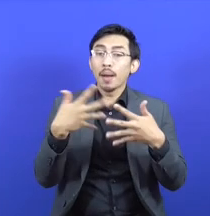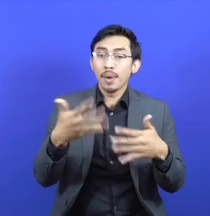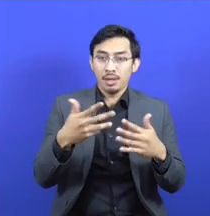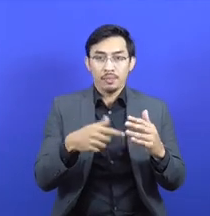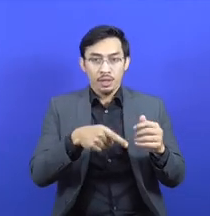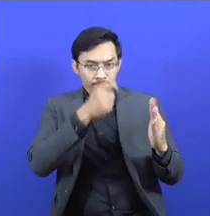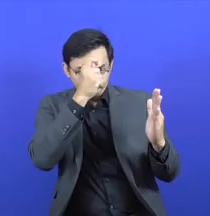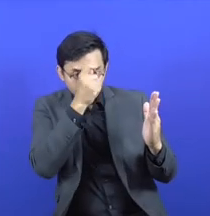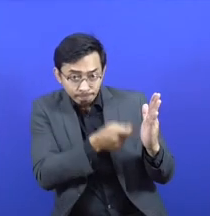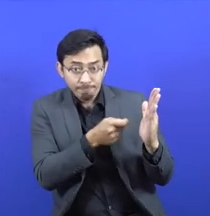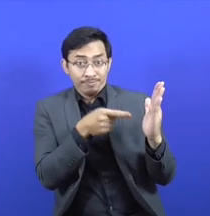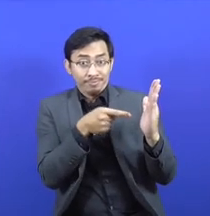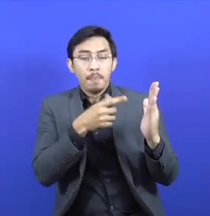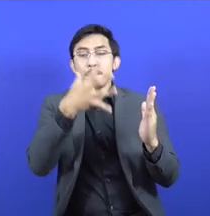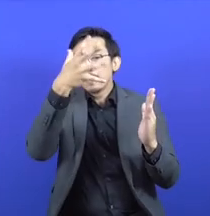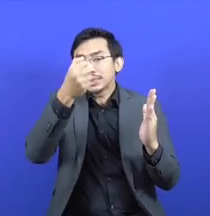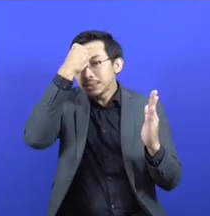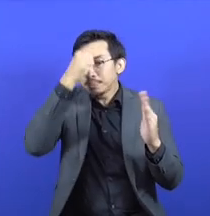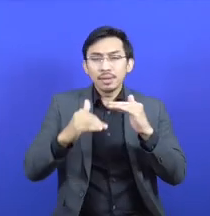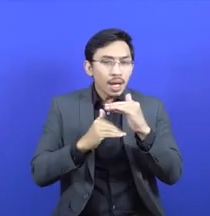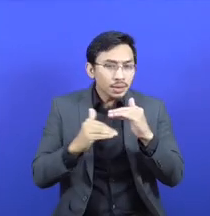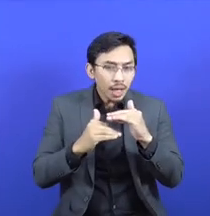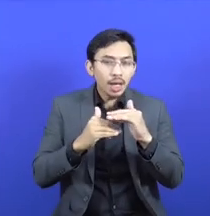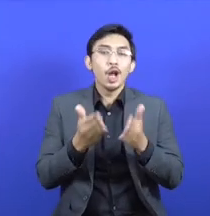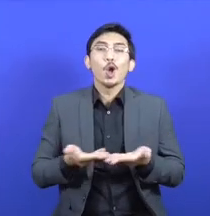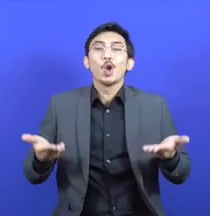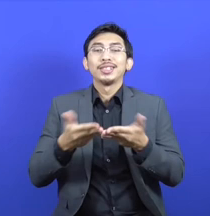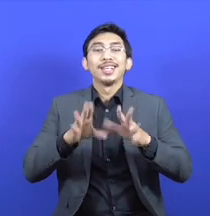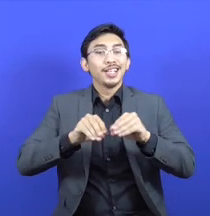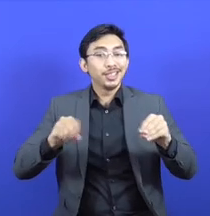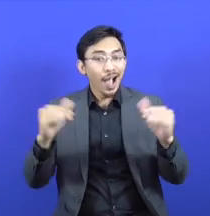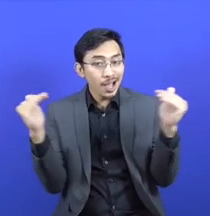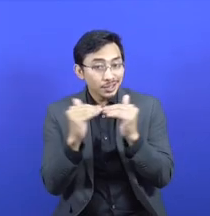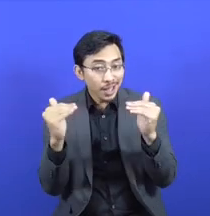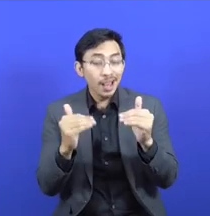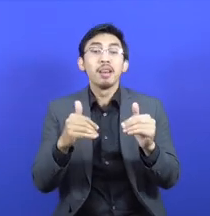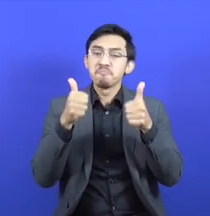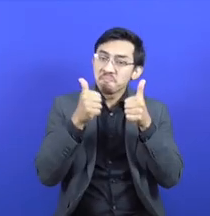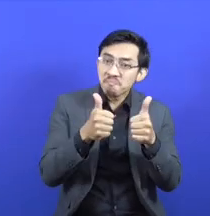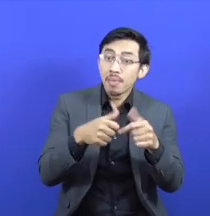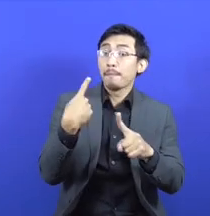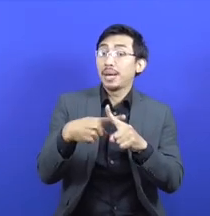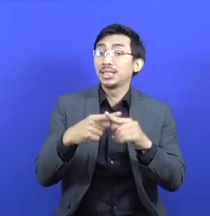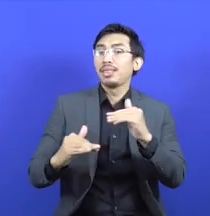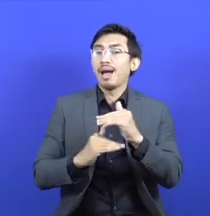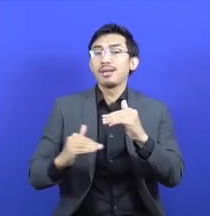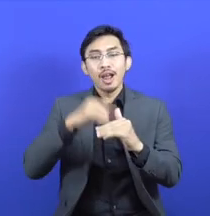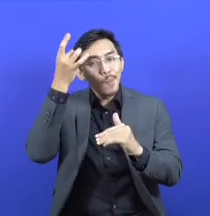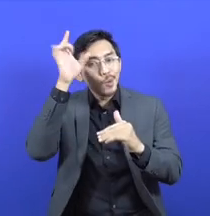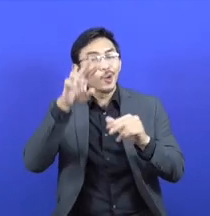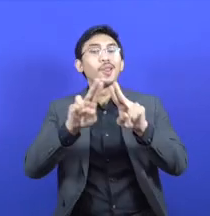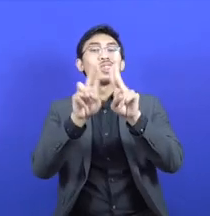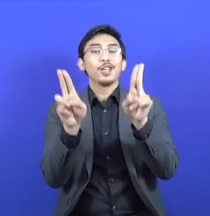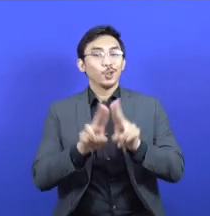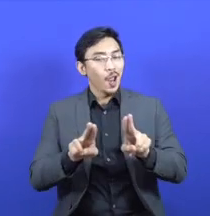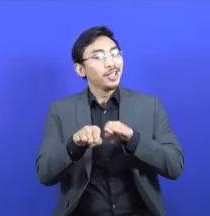khususnya penghormatan terhadap prinsip-prinsip dasar atas kondisi kerja yang adil dan layak, serta juga standar-standar